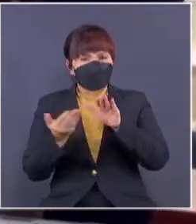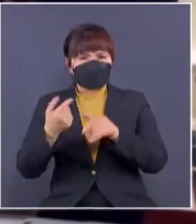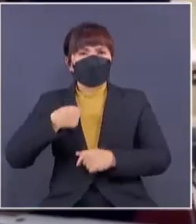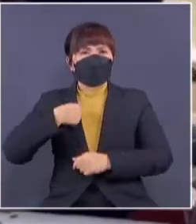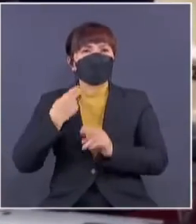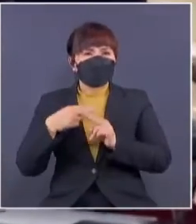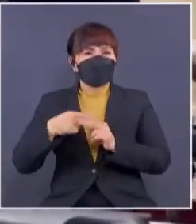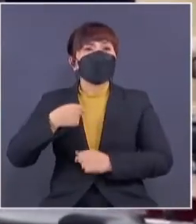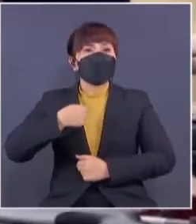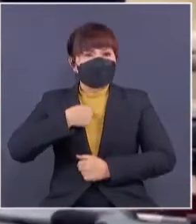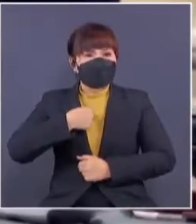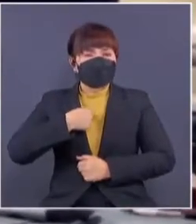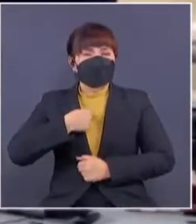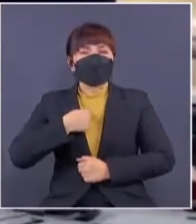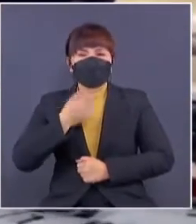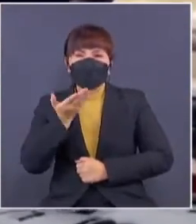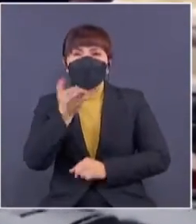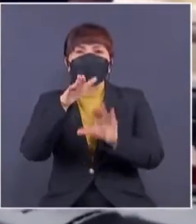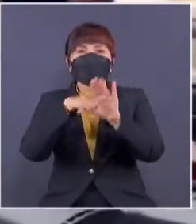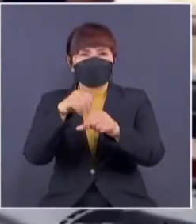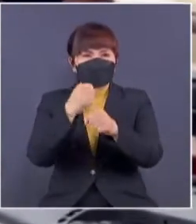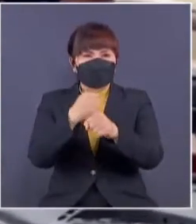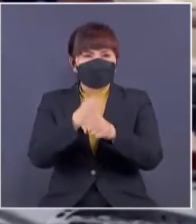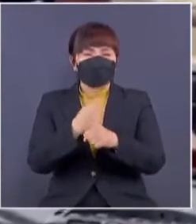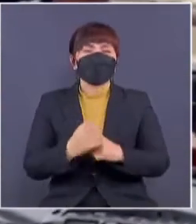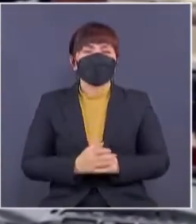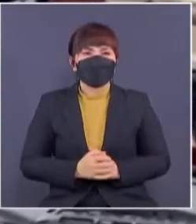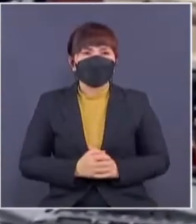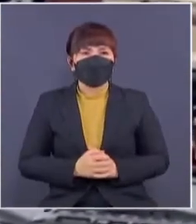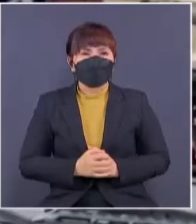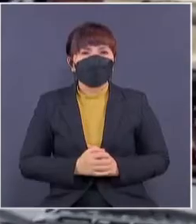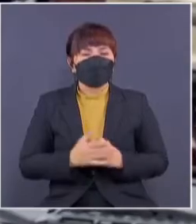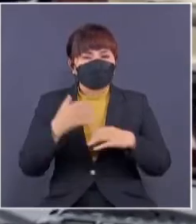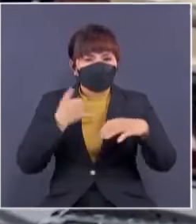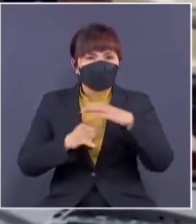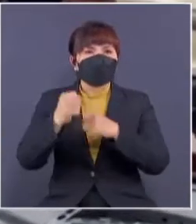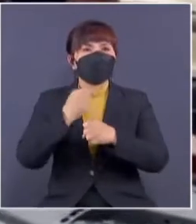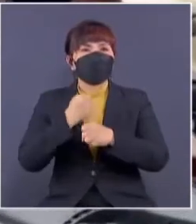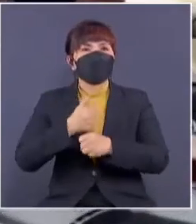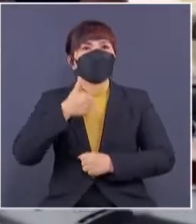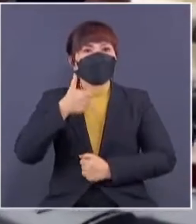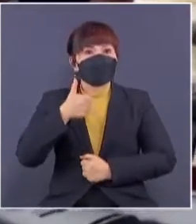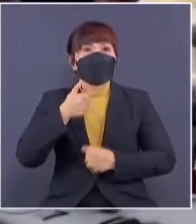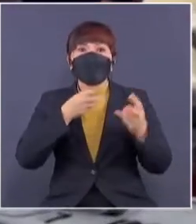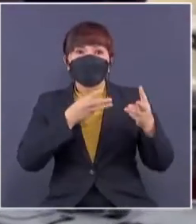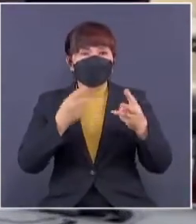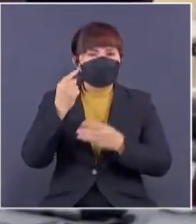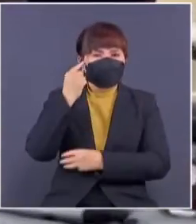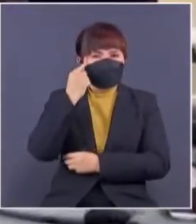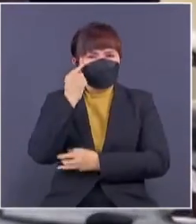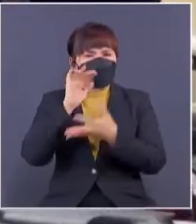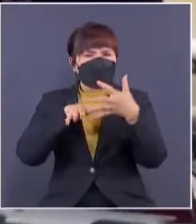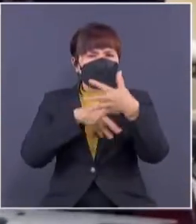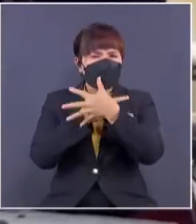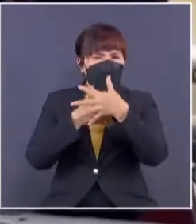าเป็นชื่อของบุคคลอื่นนะครับว่าเป็นตัวเองเมื่อเข้าไปทำงานแล้วก็หาช่องโอกาส